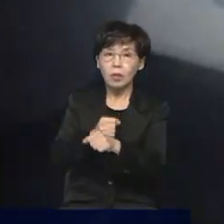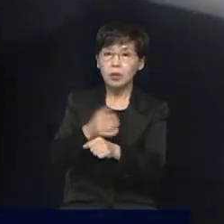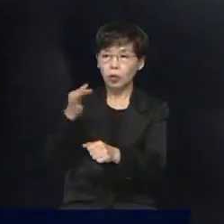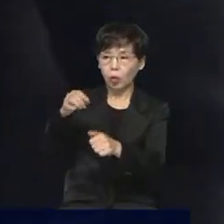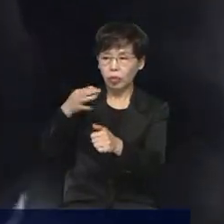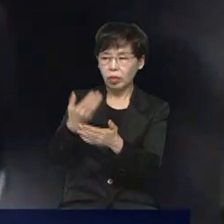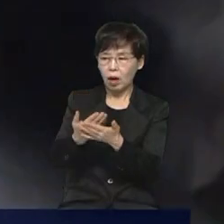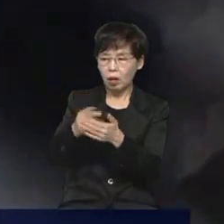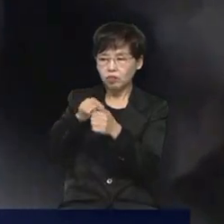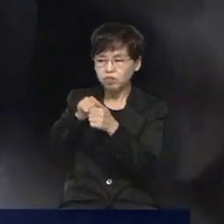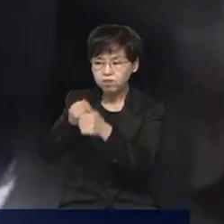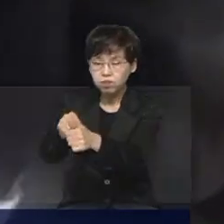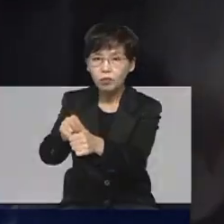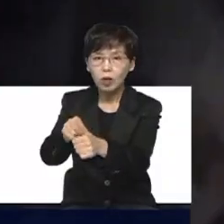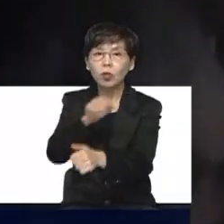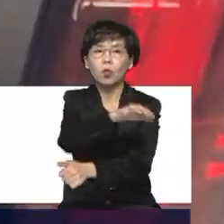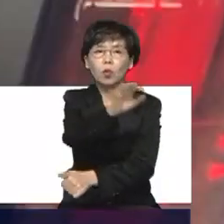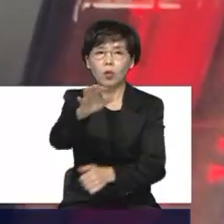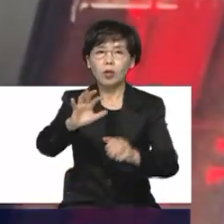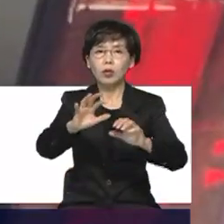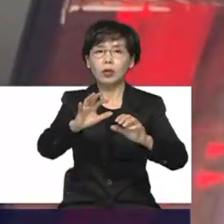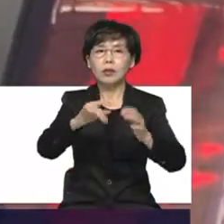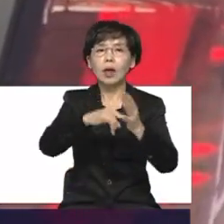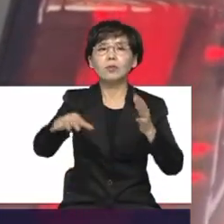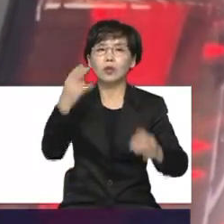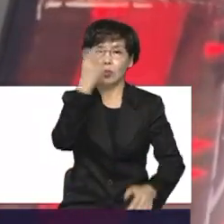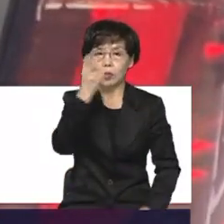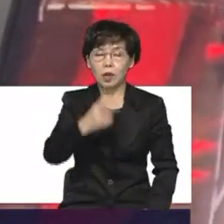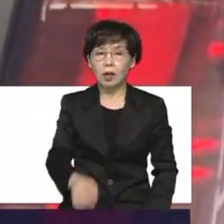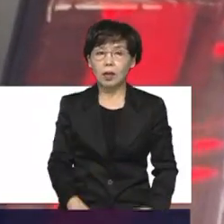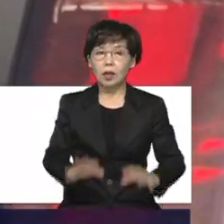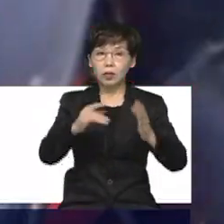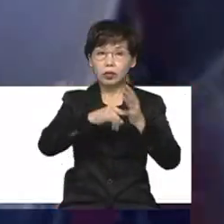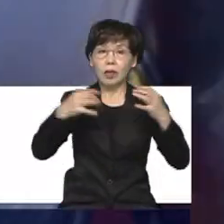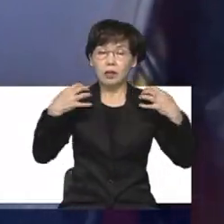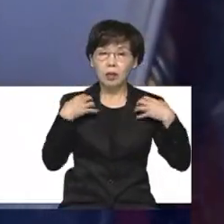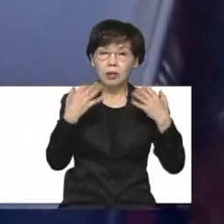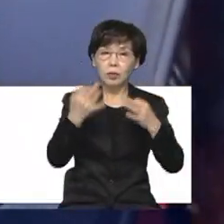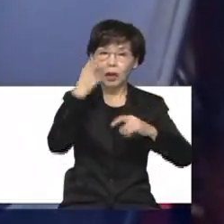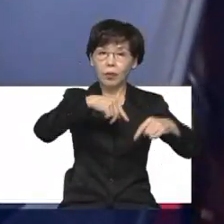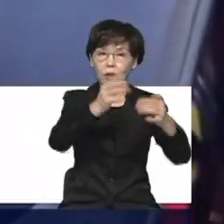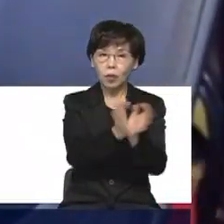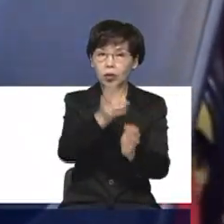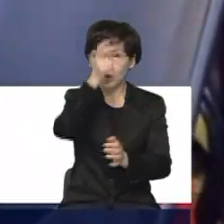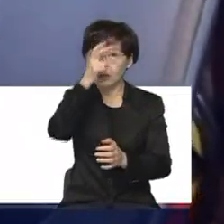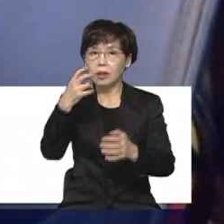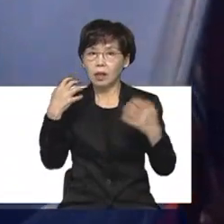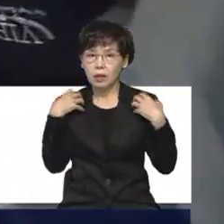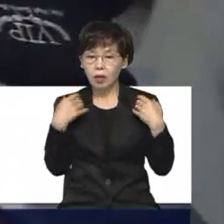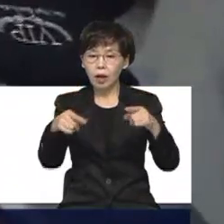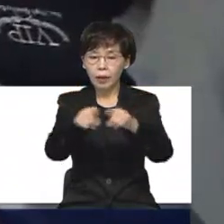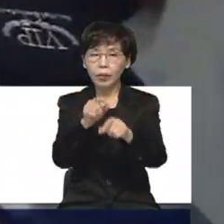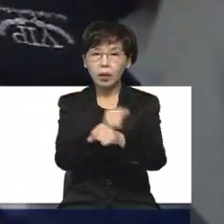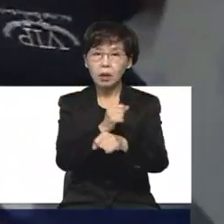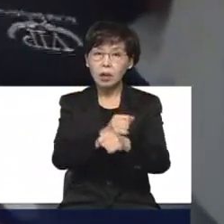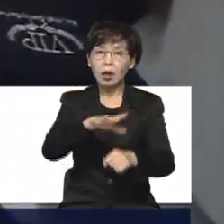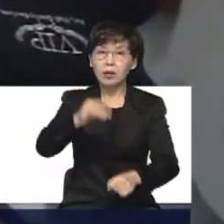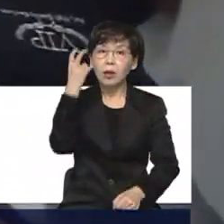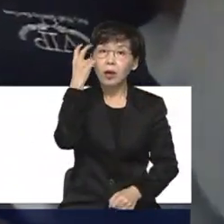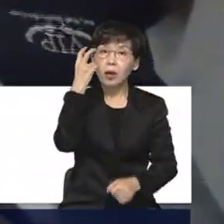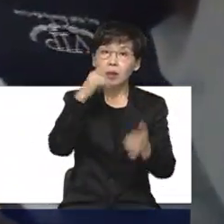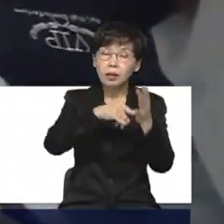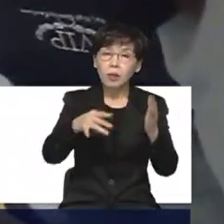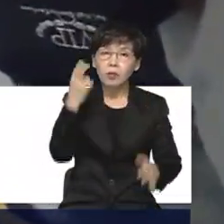채권 추심하는 업체들이 대상입니다. 국세청은 금감원과 경찰청 등과 공조해 첫 세무조사